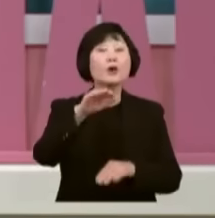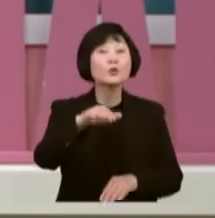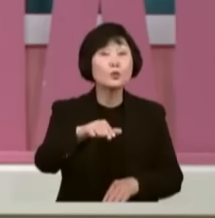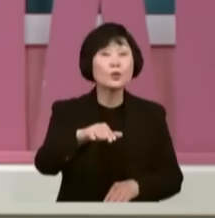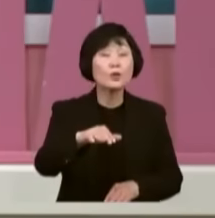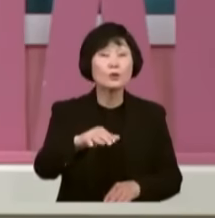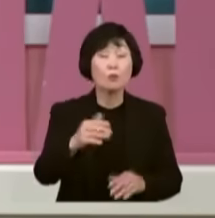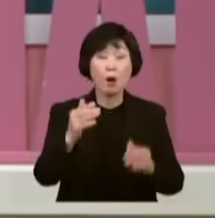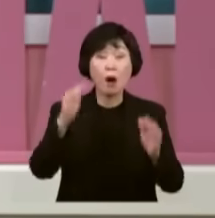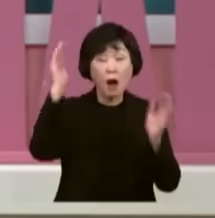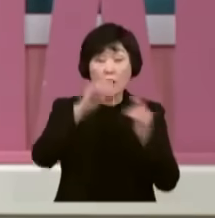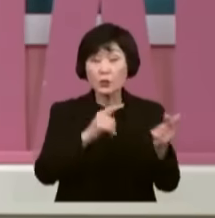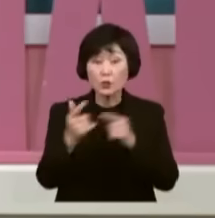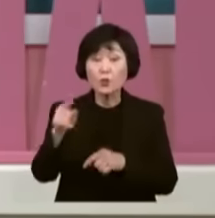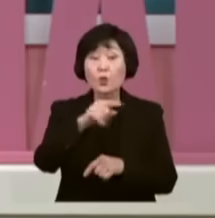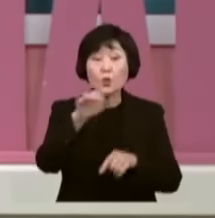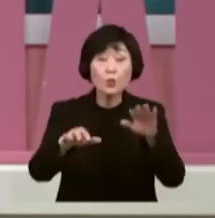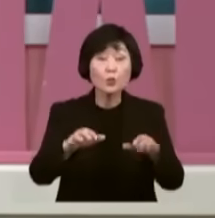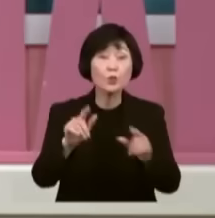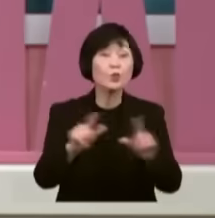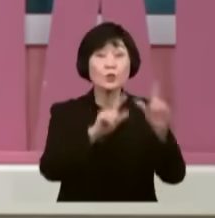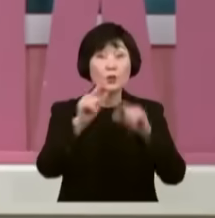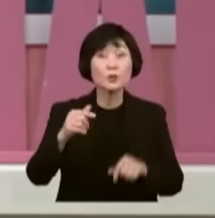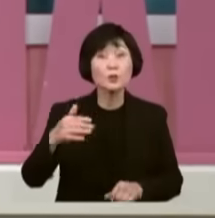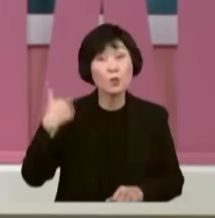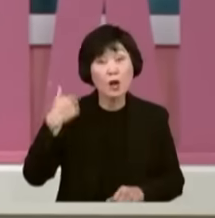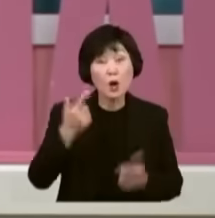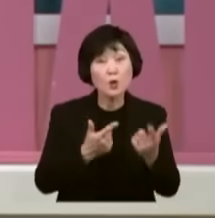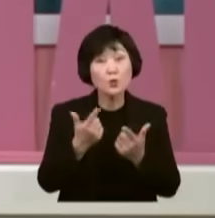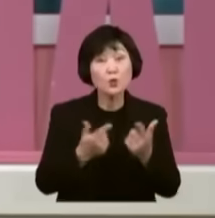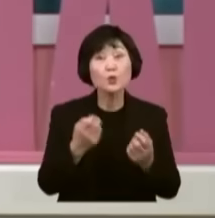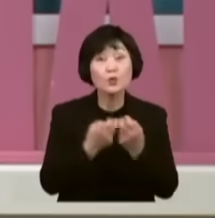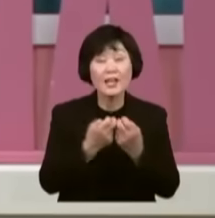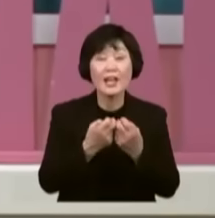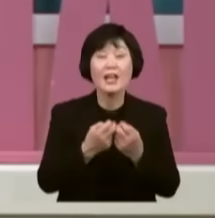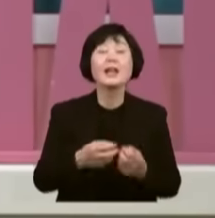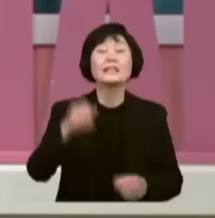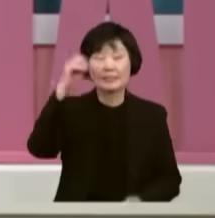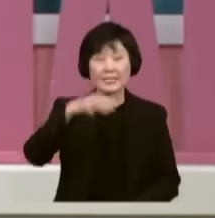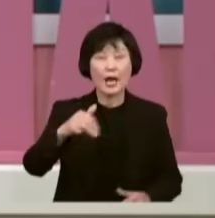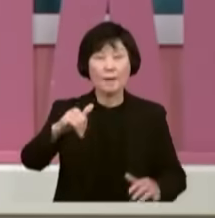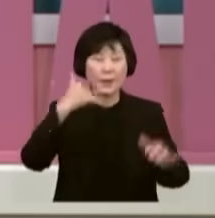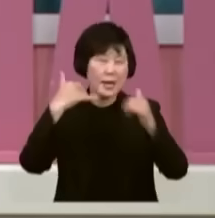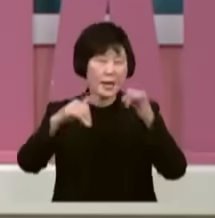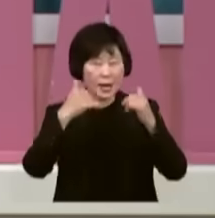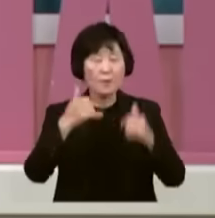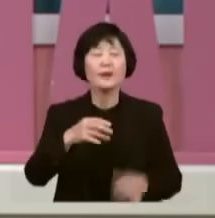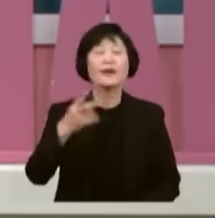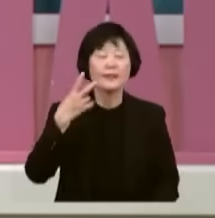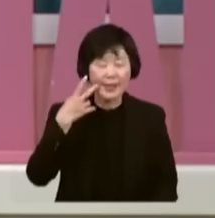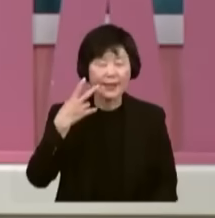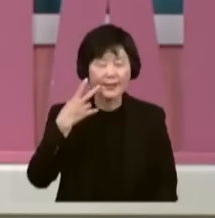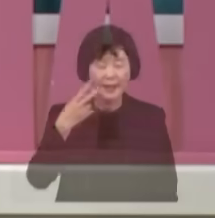학교랑 어디쯤에 사는지 거리 조절을 해갖고 방송 편성을 할 수가 없잖아요. 그렇죠. 그러니까 네 알겠습니다. 한번 해보겠습니다. 뭐 이렇게 진행 것이